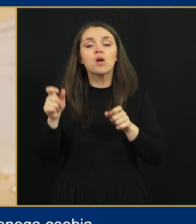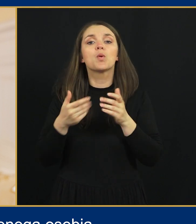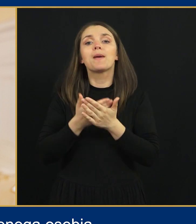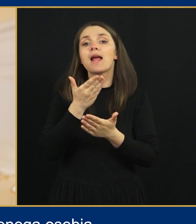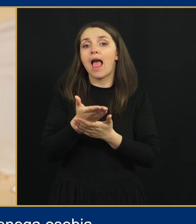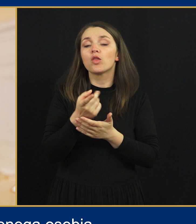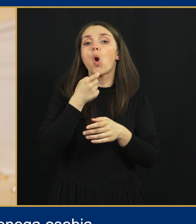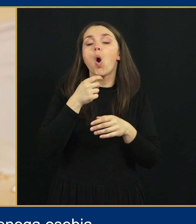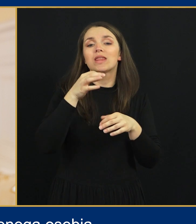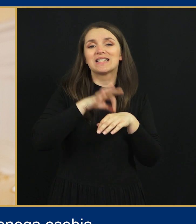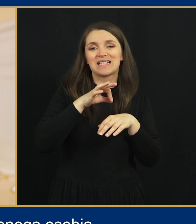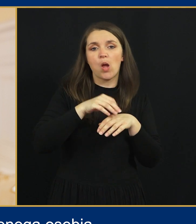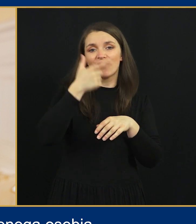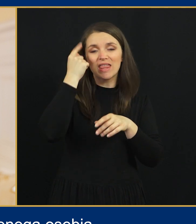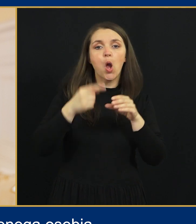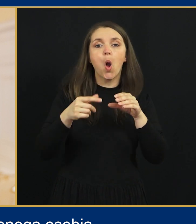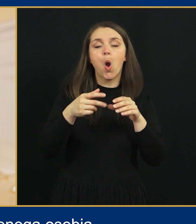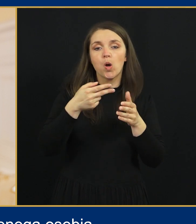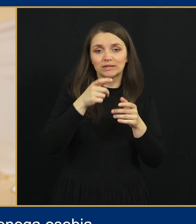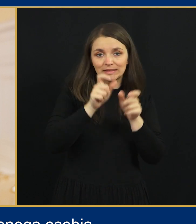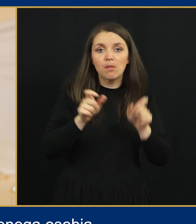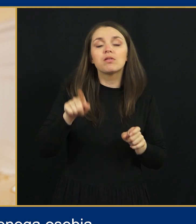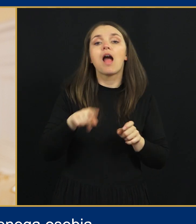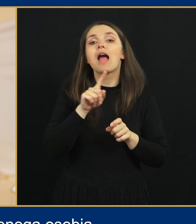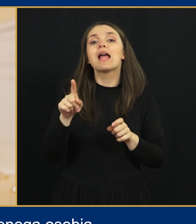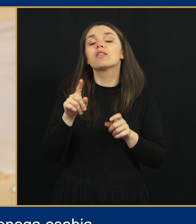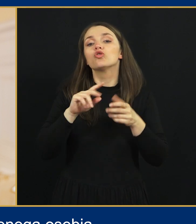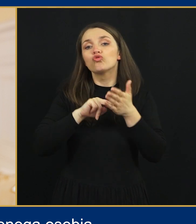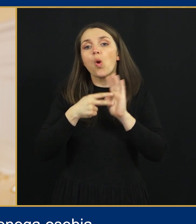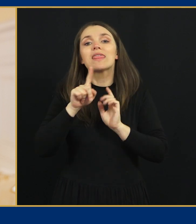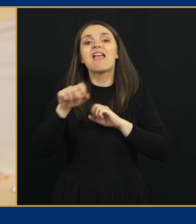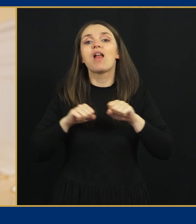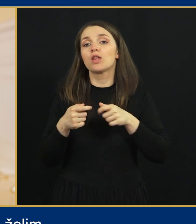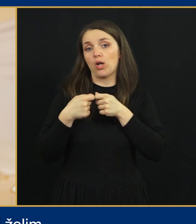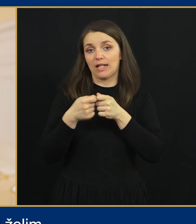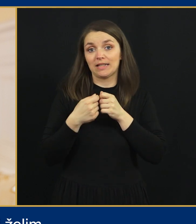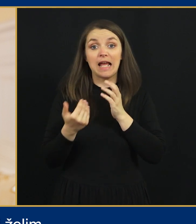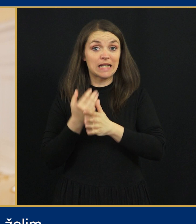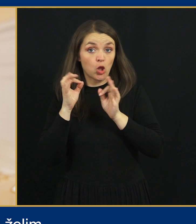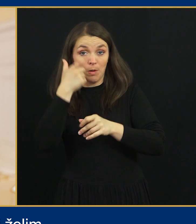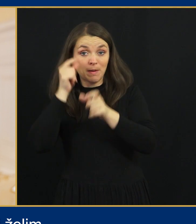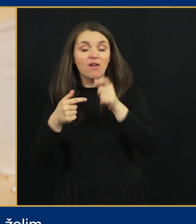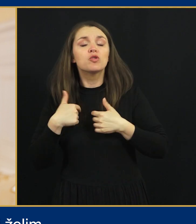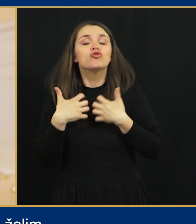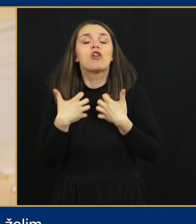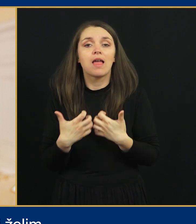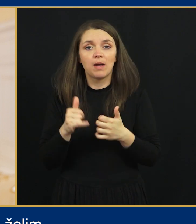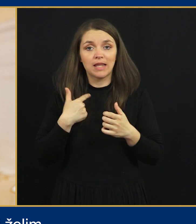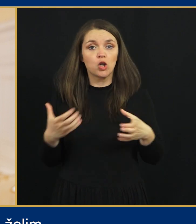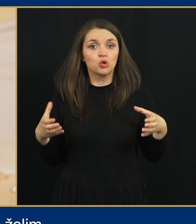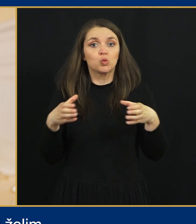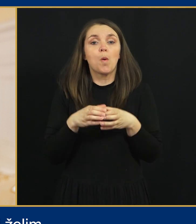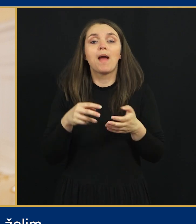prebivalcev, predlaganih strani zdravstvenega osebja, stroke in nevladnih organizacij. V dobro prebivalcev si